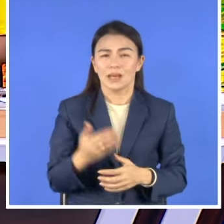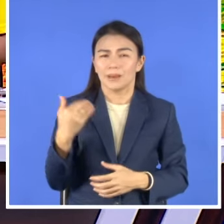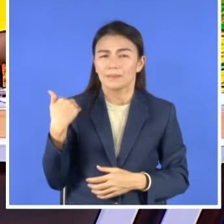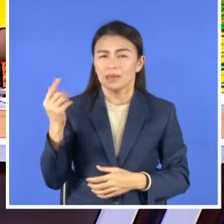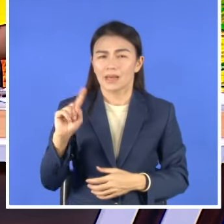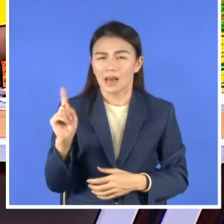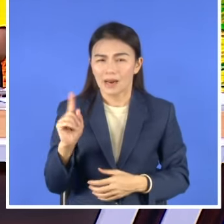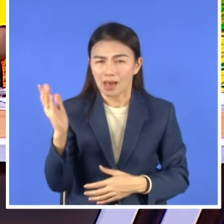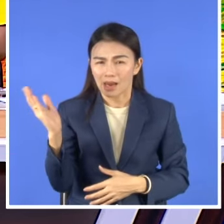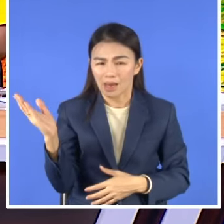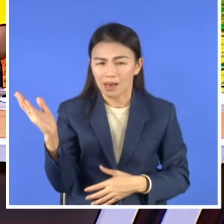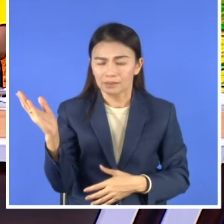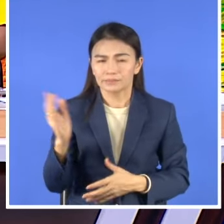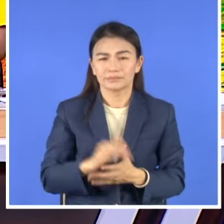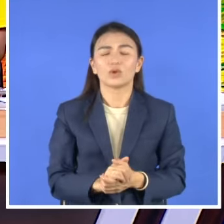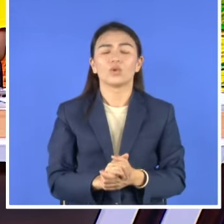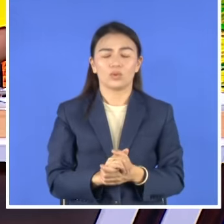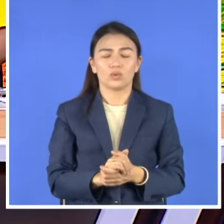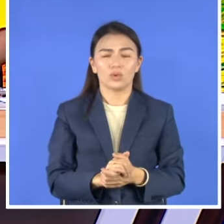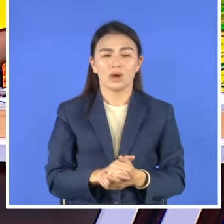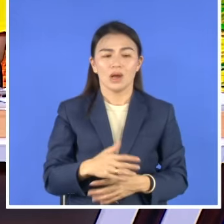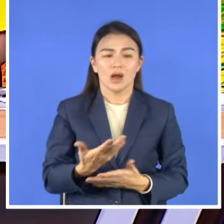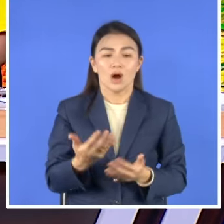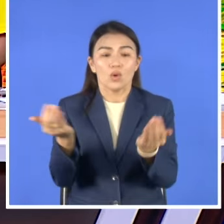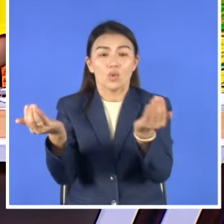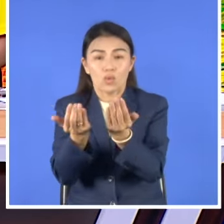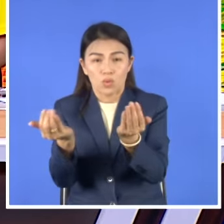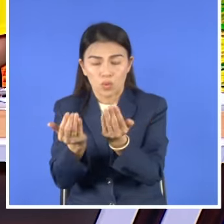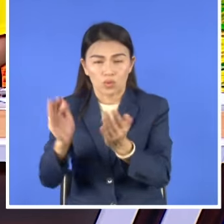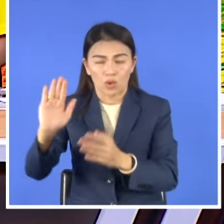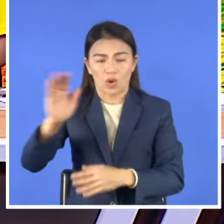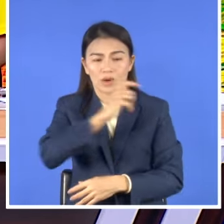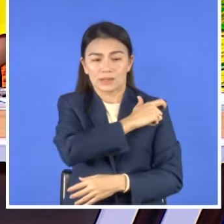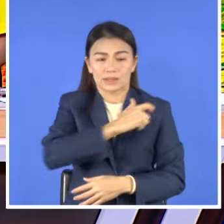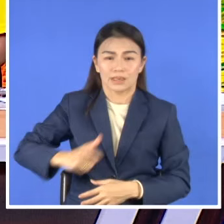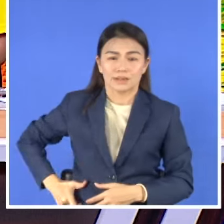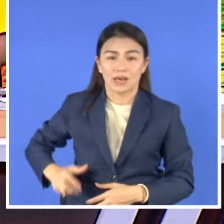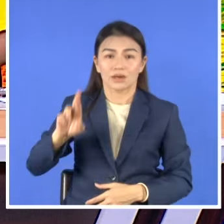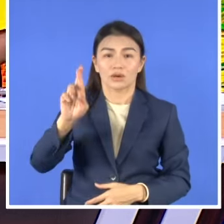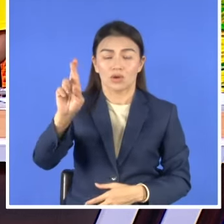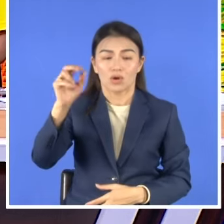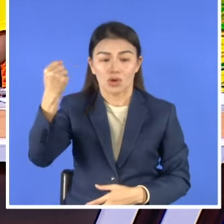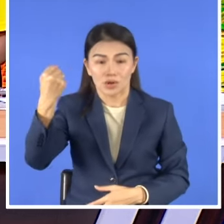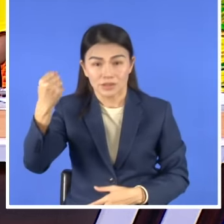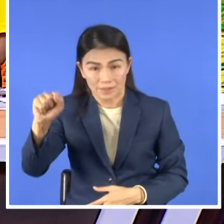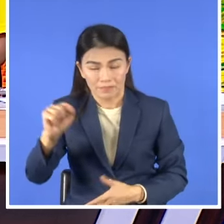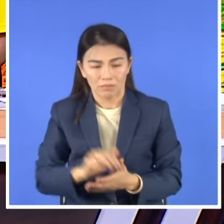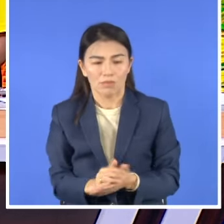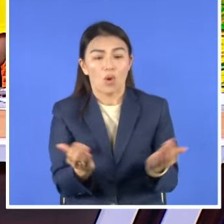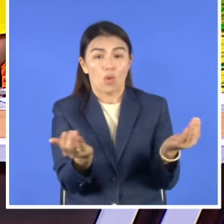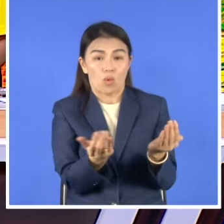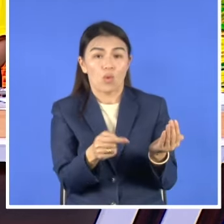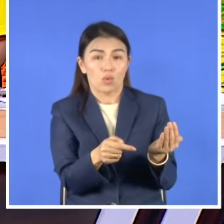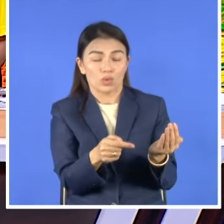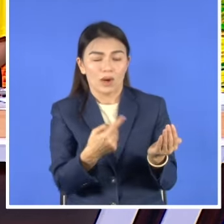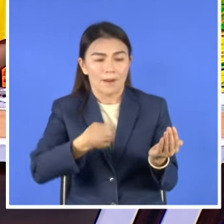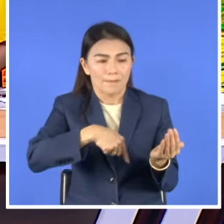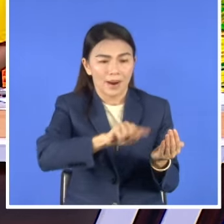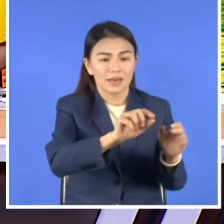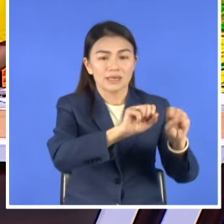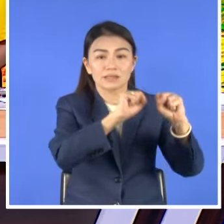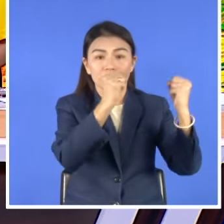อ้นวัชเรศรก็ไปติดตามแล้วก็ไปฟื้นฟูไปช่วยนะครับเนี่ยผู้ประสบภัยค่ะไปรวมมือกับบรรดาสมาคมศิษย์